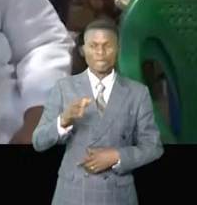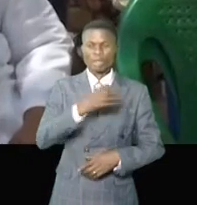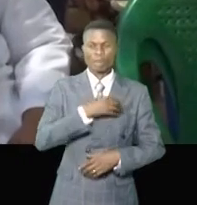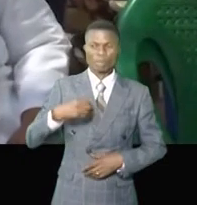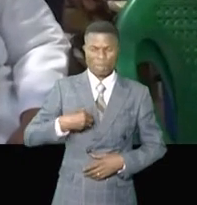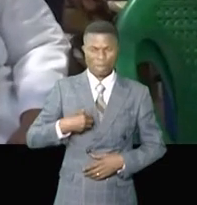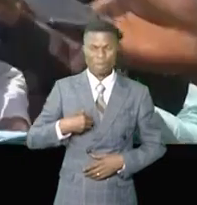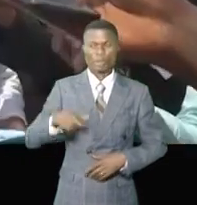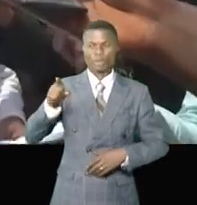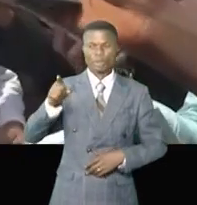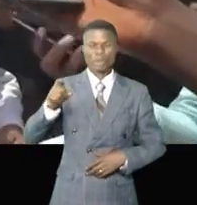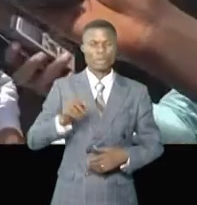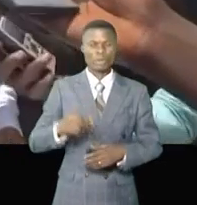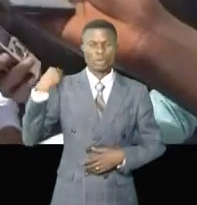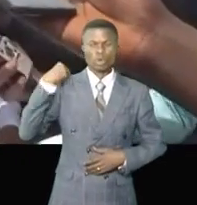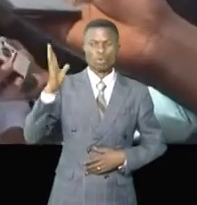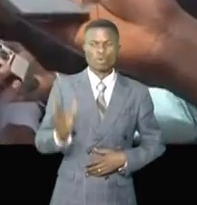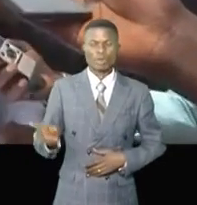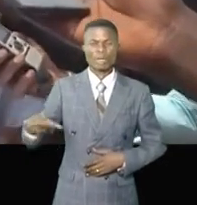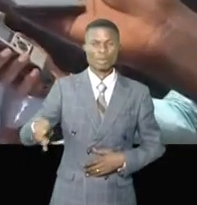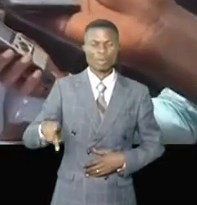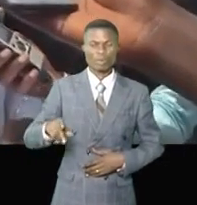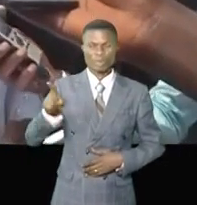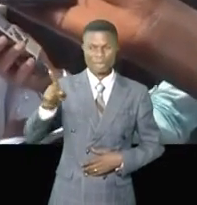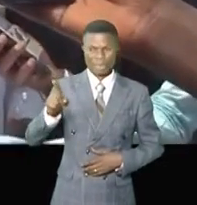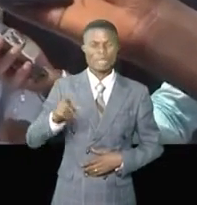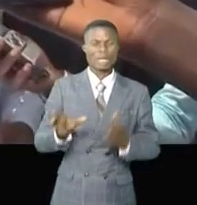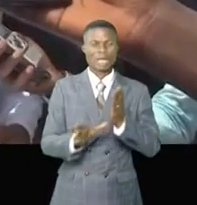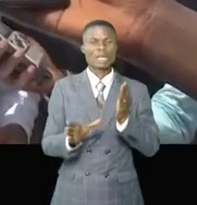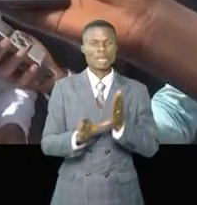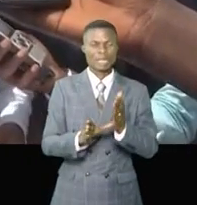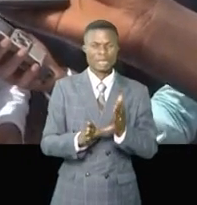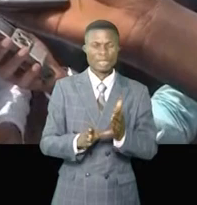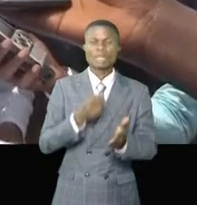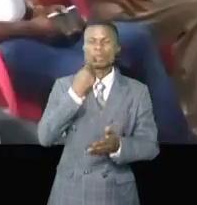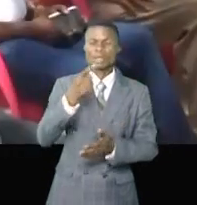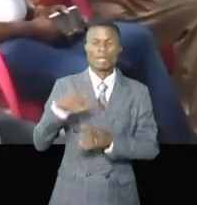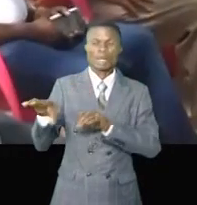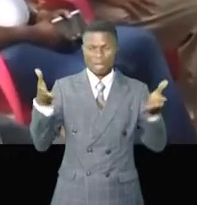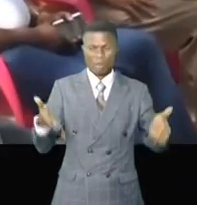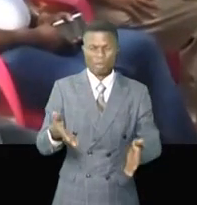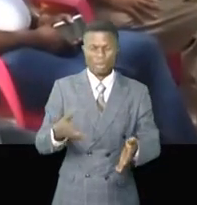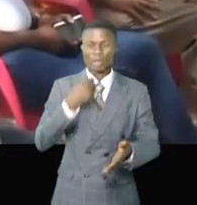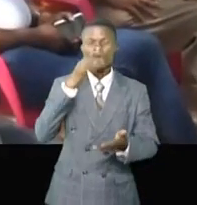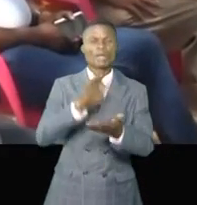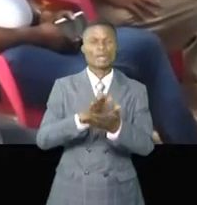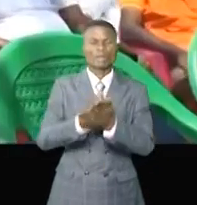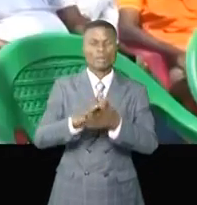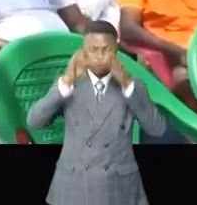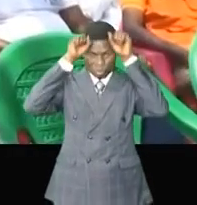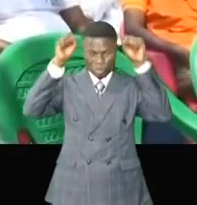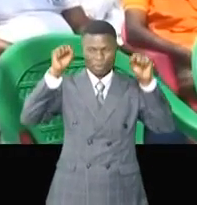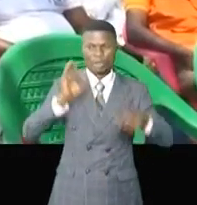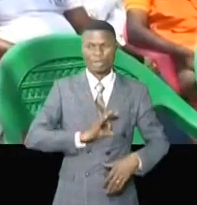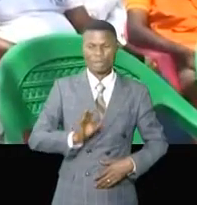Clémentine Solemondonga Ekungula, gouverneur des provinces ad intérim, présente à la cérémonie, a félicité le chef de l'État pour